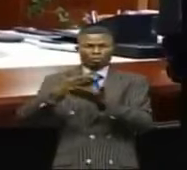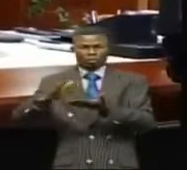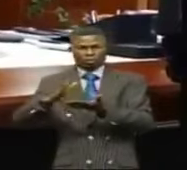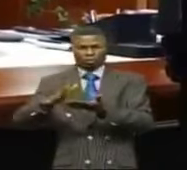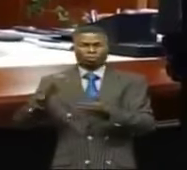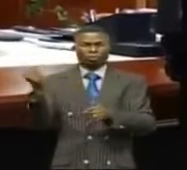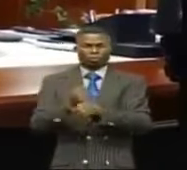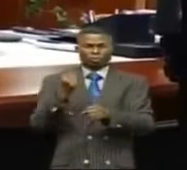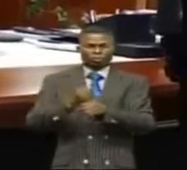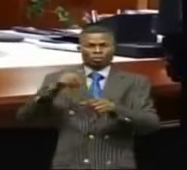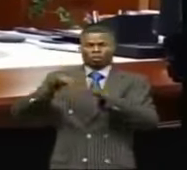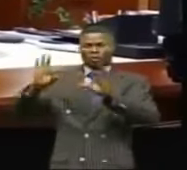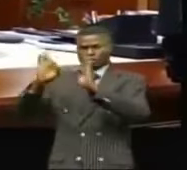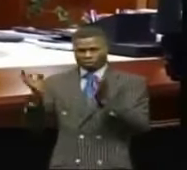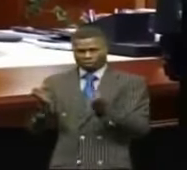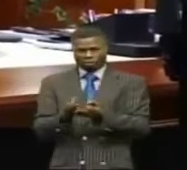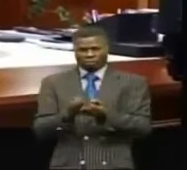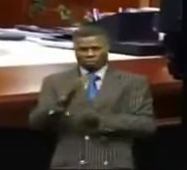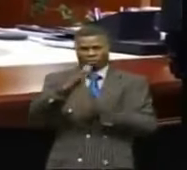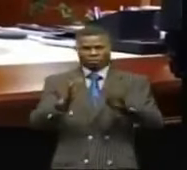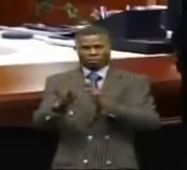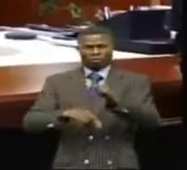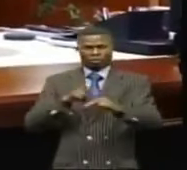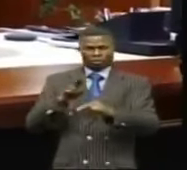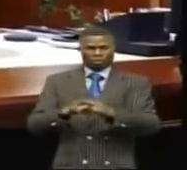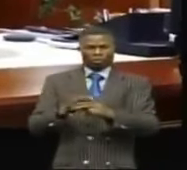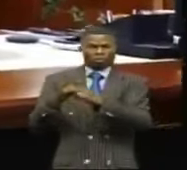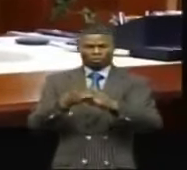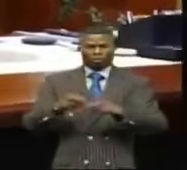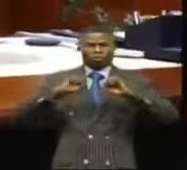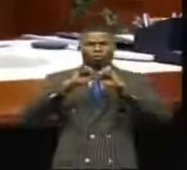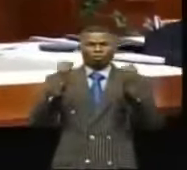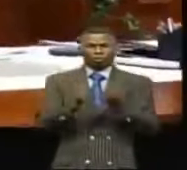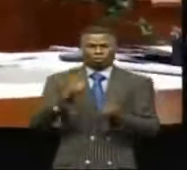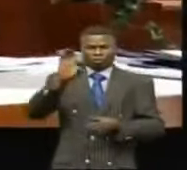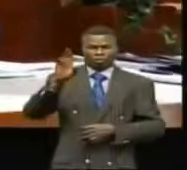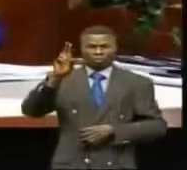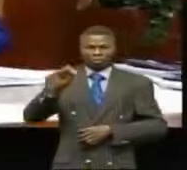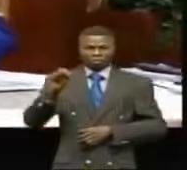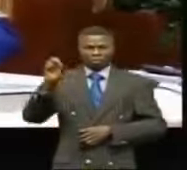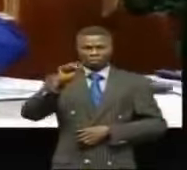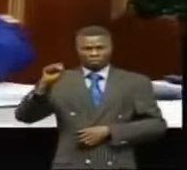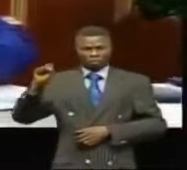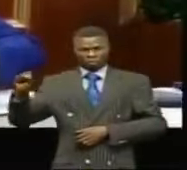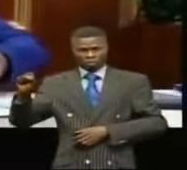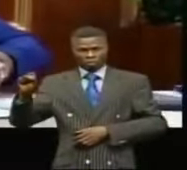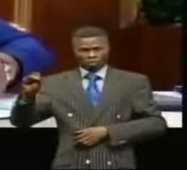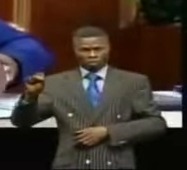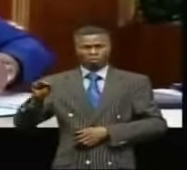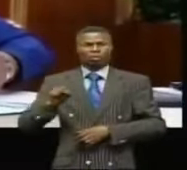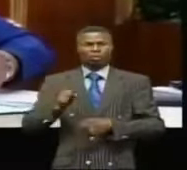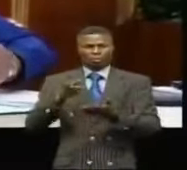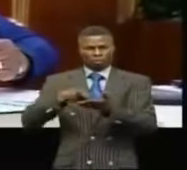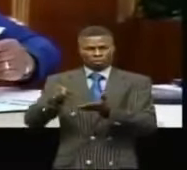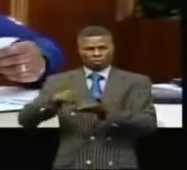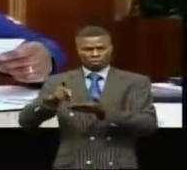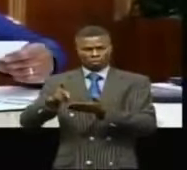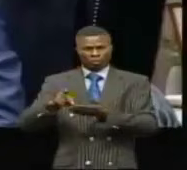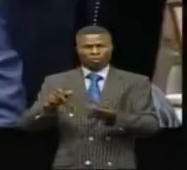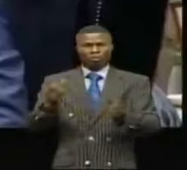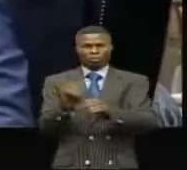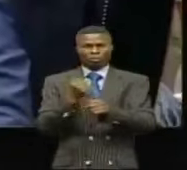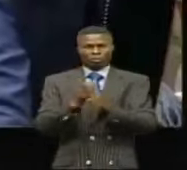prestations familiales auprès de la Caisse nationale de sécurité sociale, CNSS, qui couvre les paiements des allocations